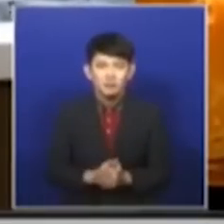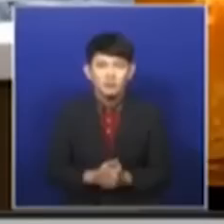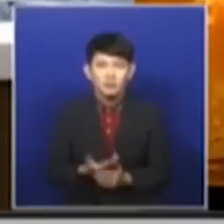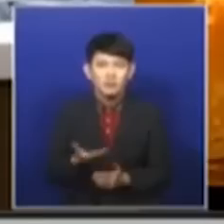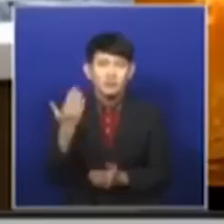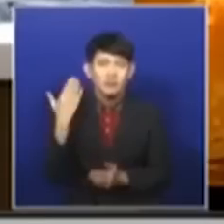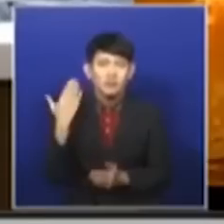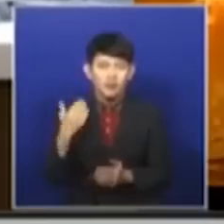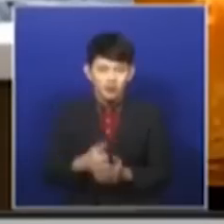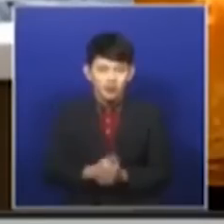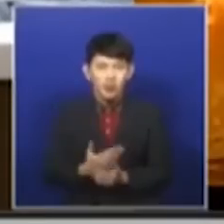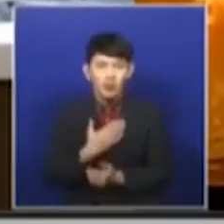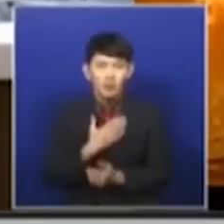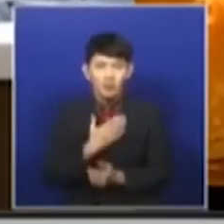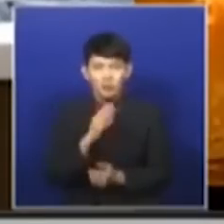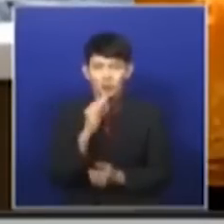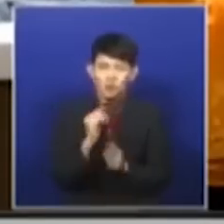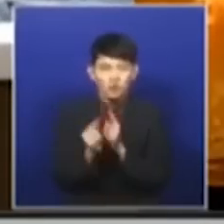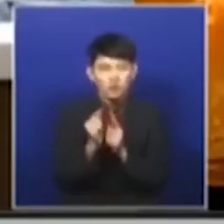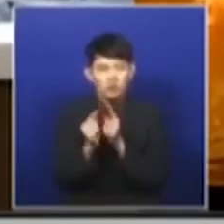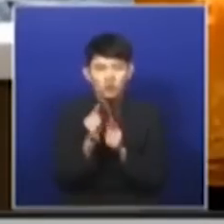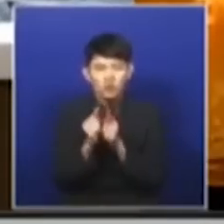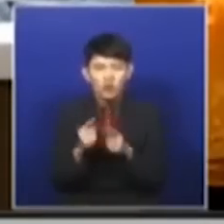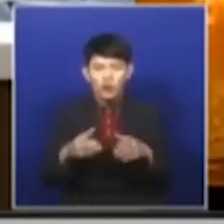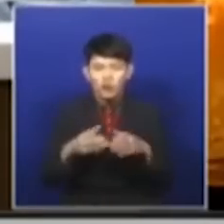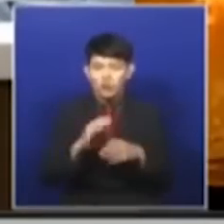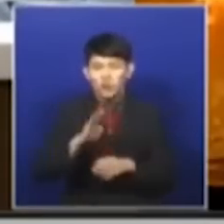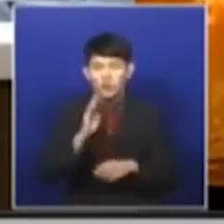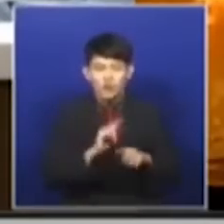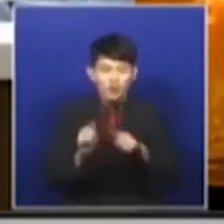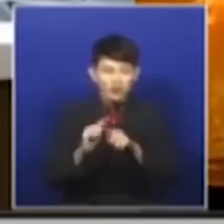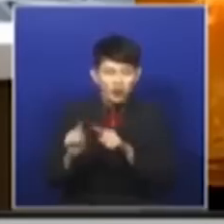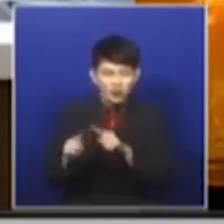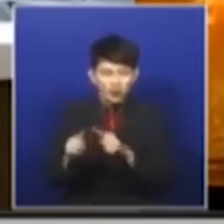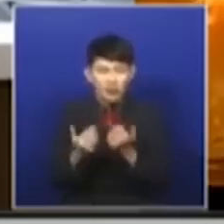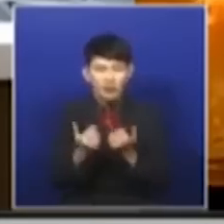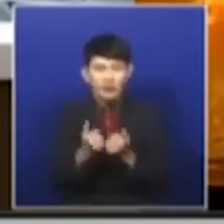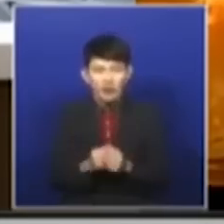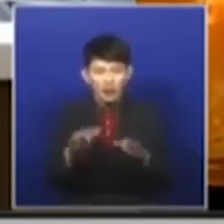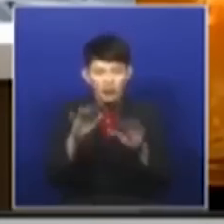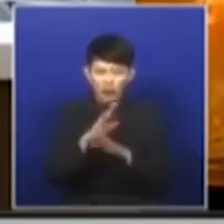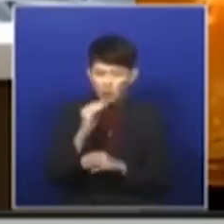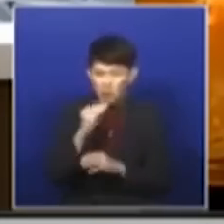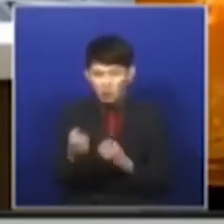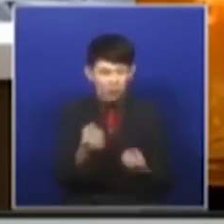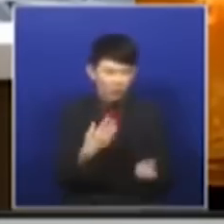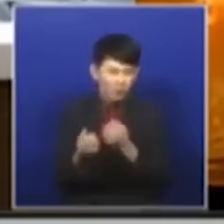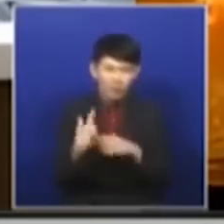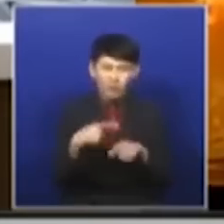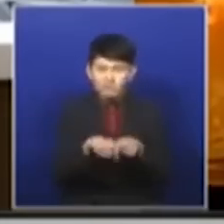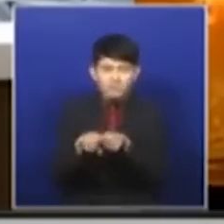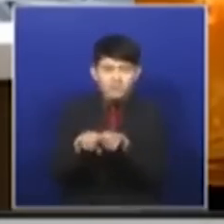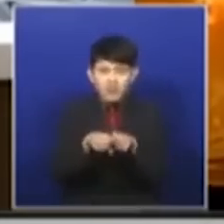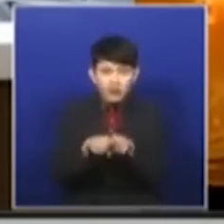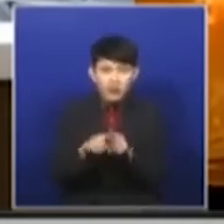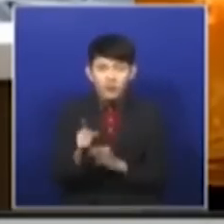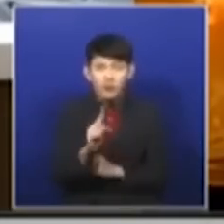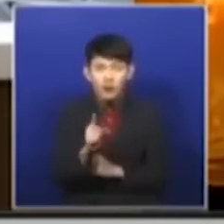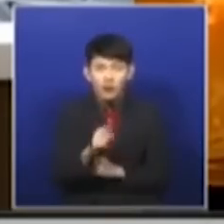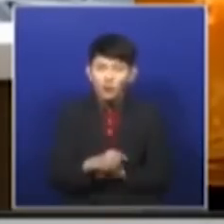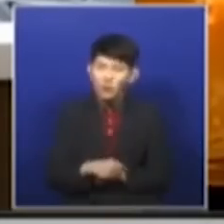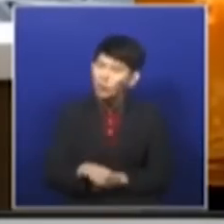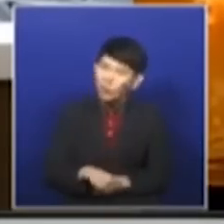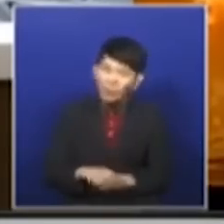ที่ผ่านมาผมได้ไปพูดคุยกับผู้ประกอบการหลายรายเสียงสะท้อนพวกเขาเป็นเหมือนกันหมดครับคือพวกเขาต่าง